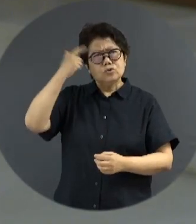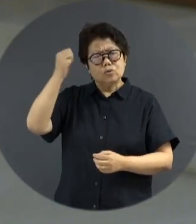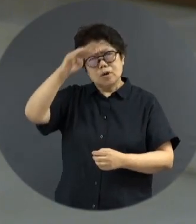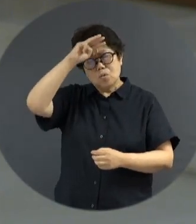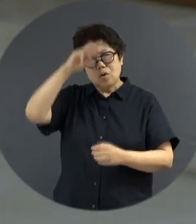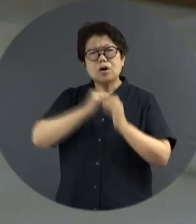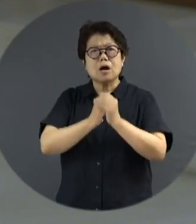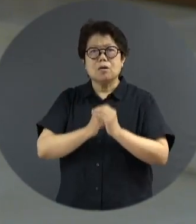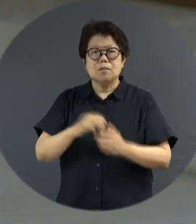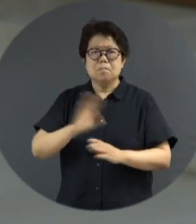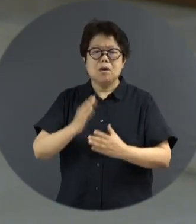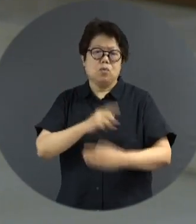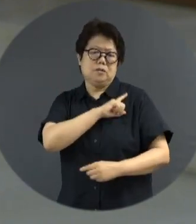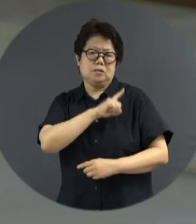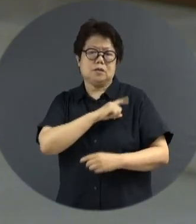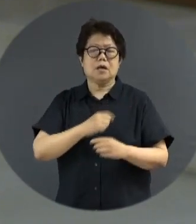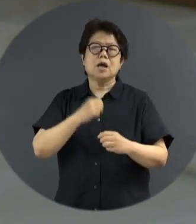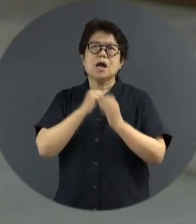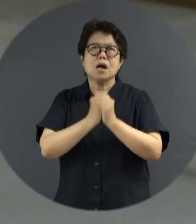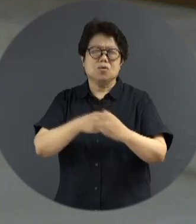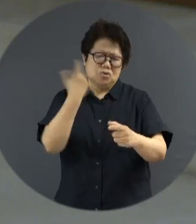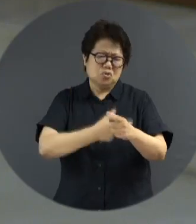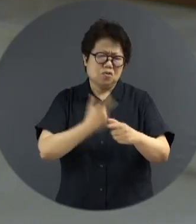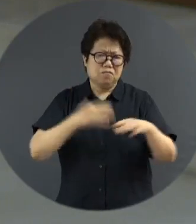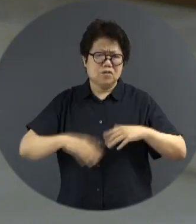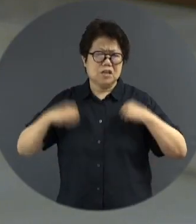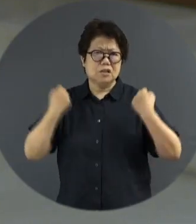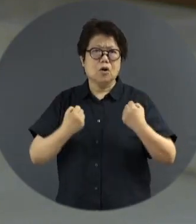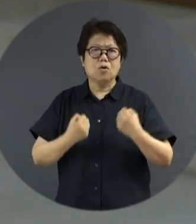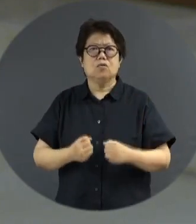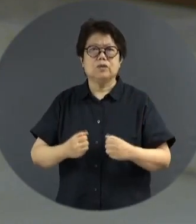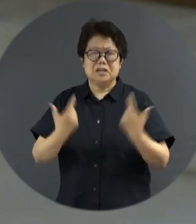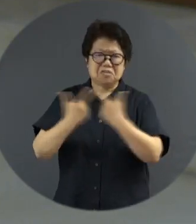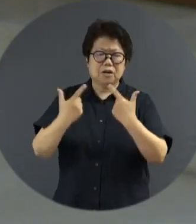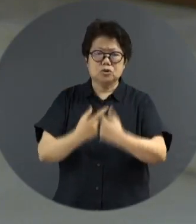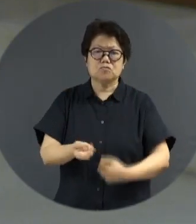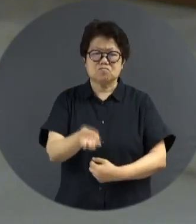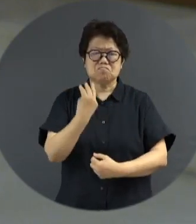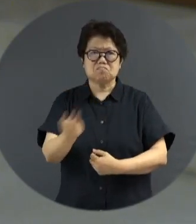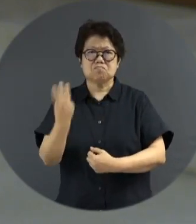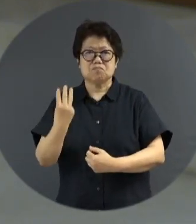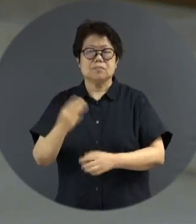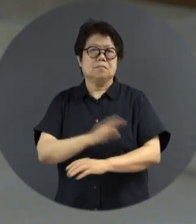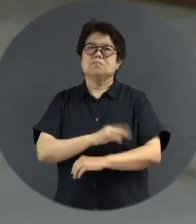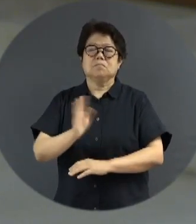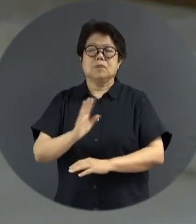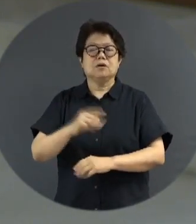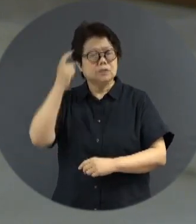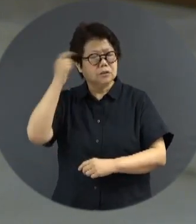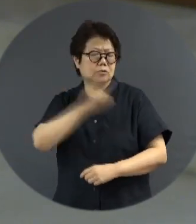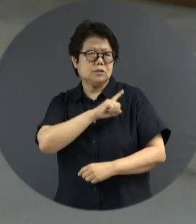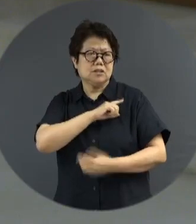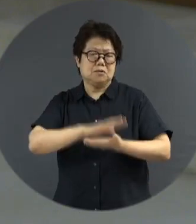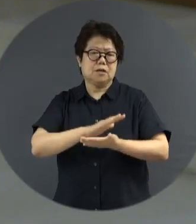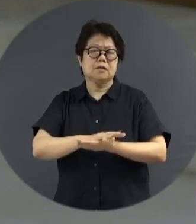的并不是为自己求财富、健康或者战胜仇敌，而是他意识到自己没什么